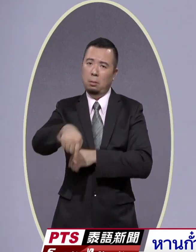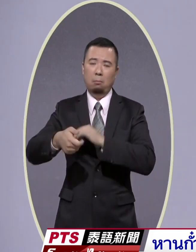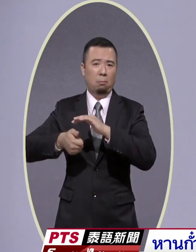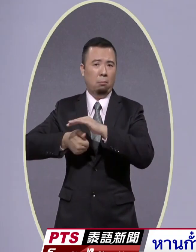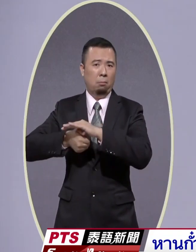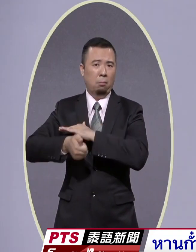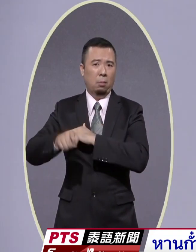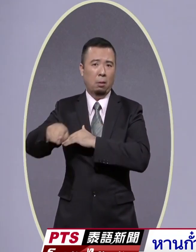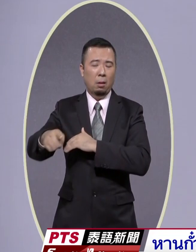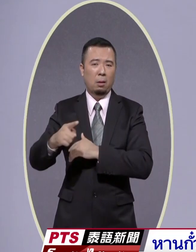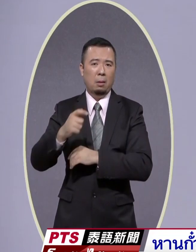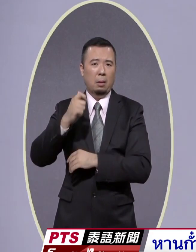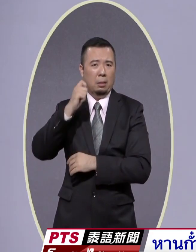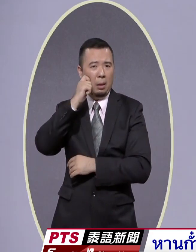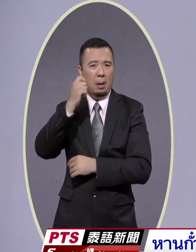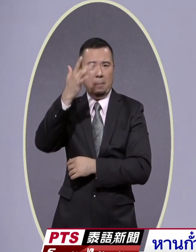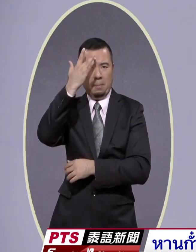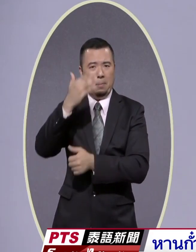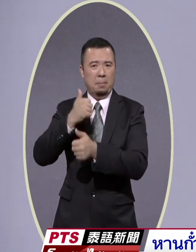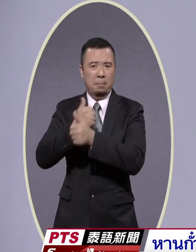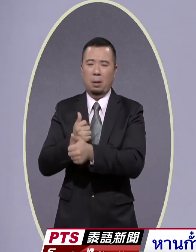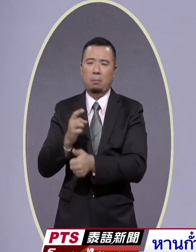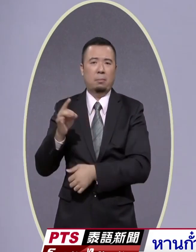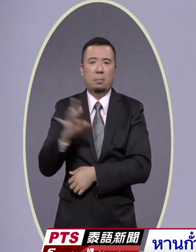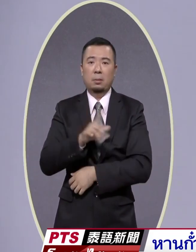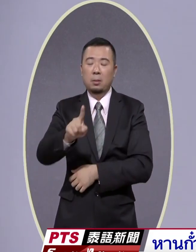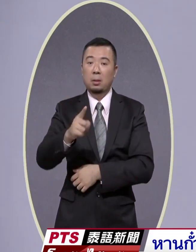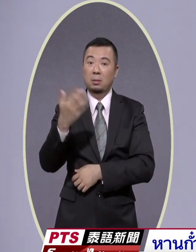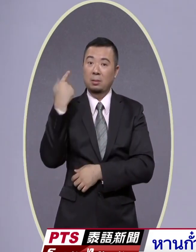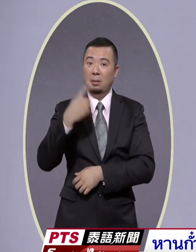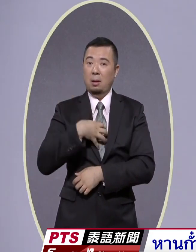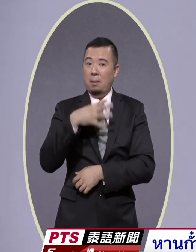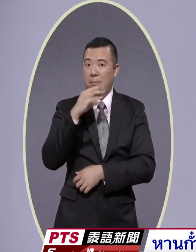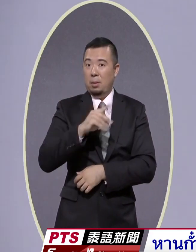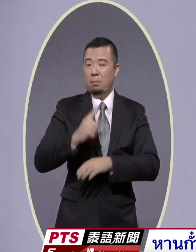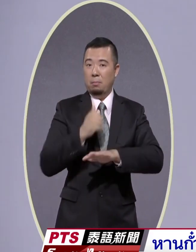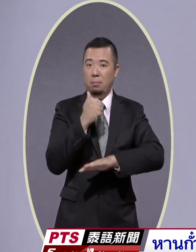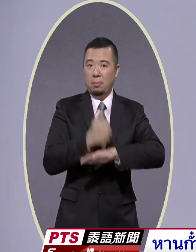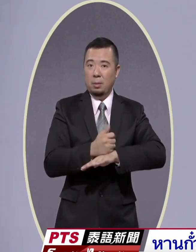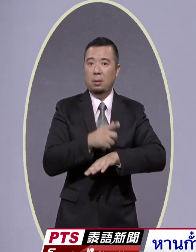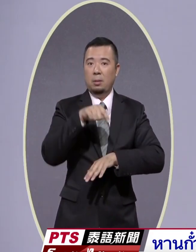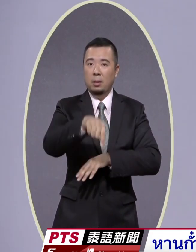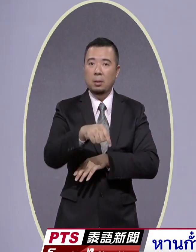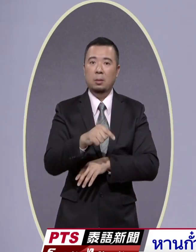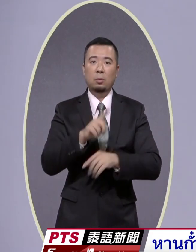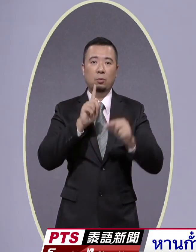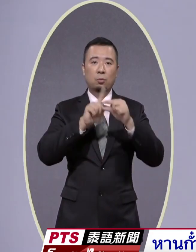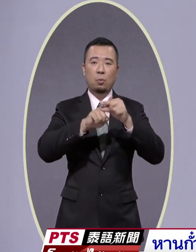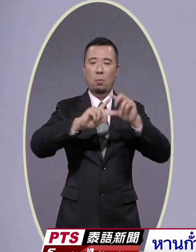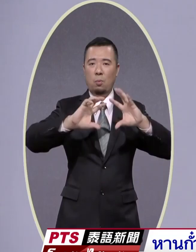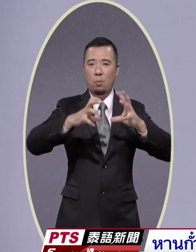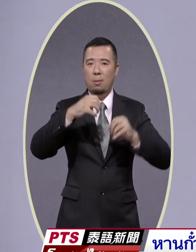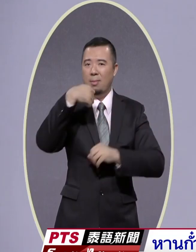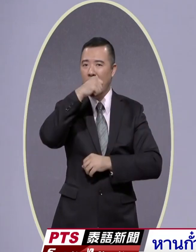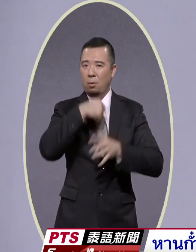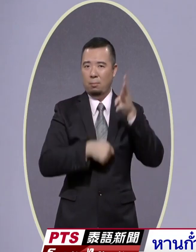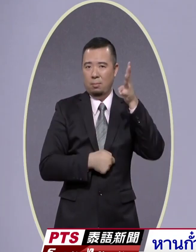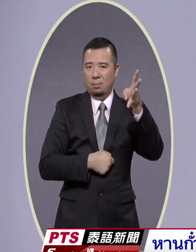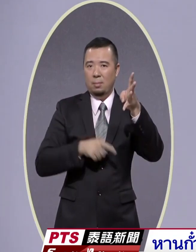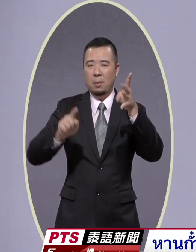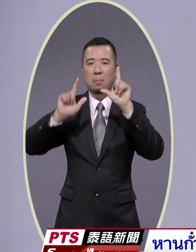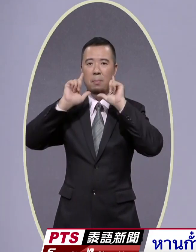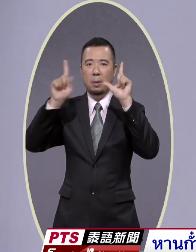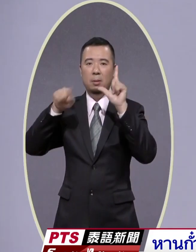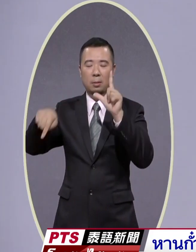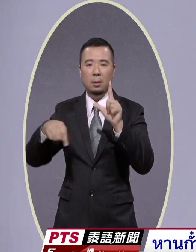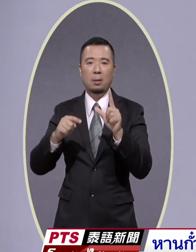统当总统都可以用中国台湾加入各种国际组织开会啊！马英九总统是用中华台